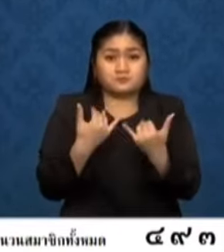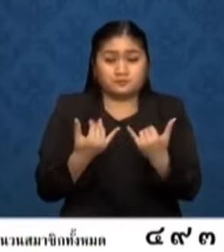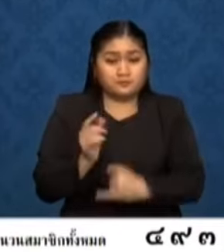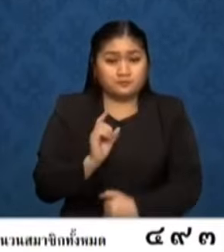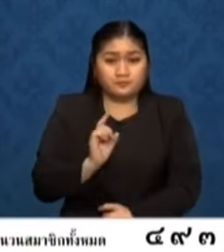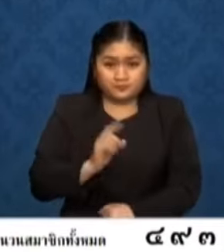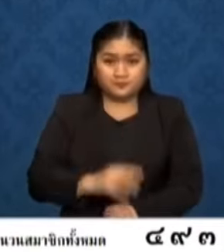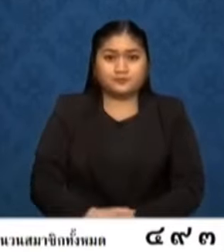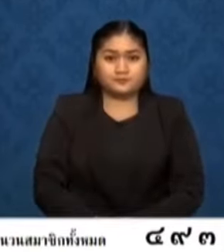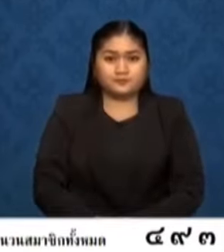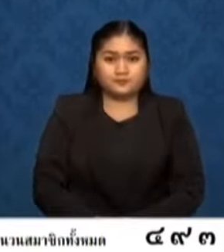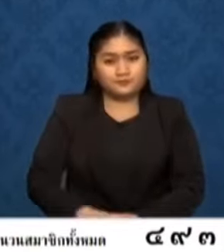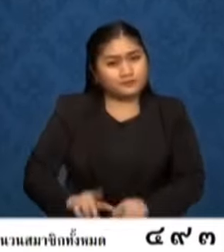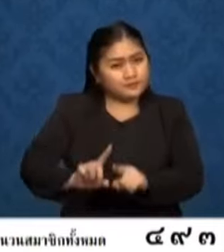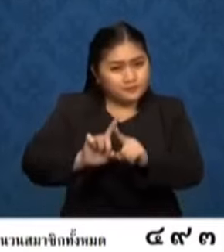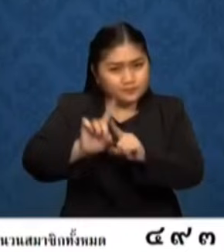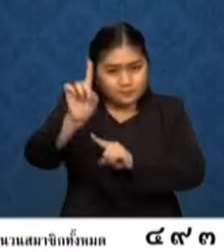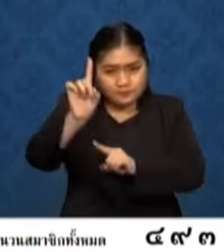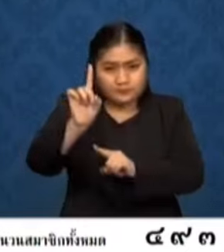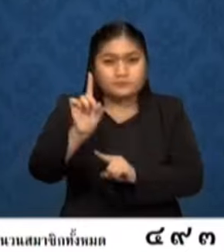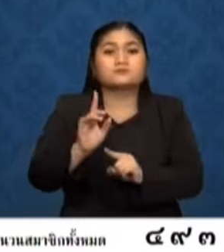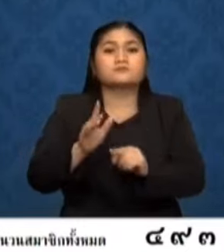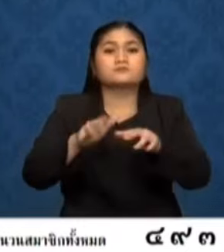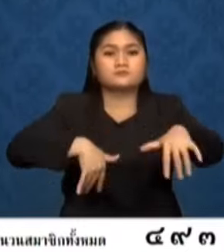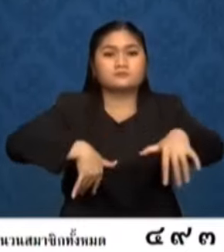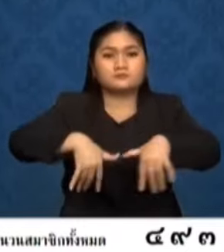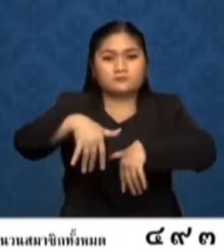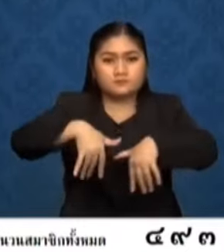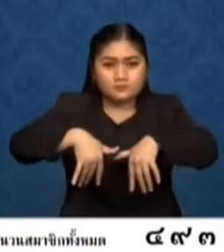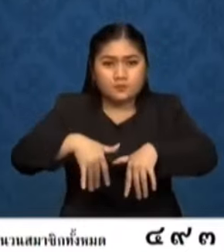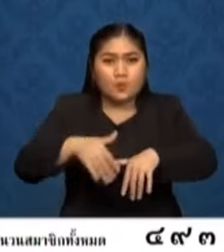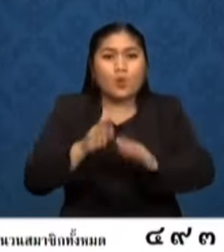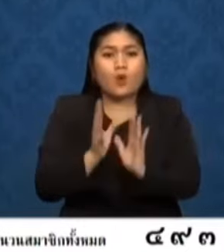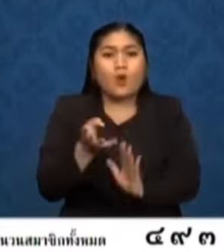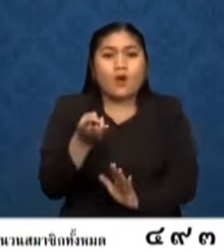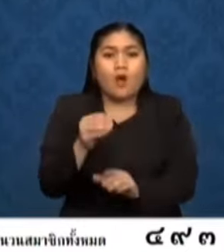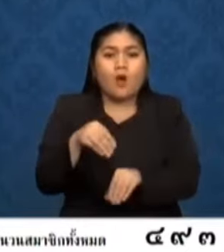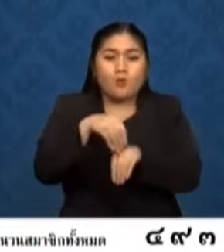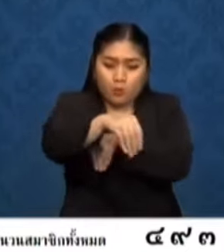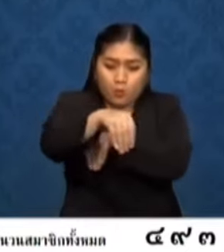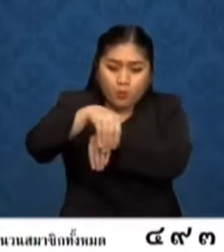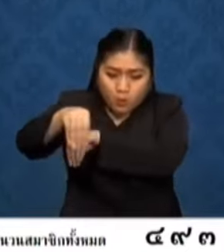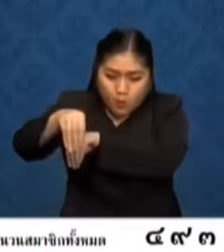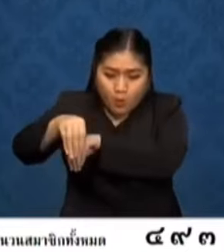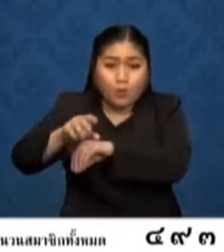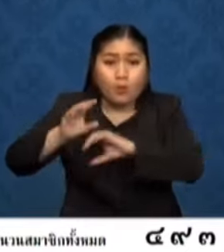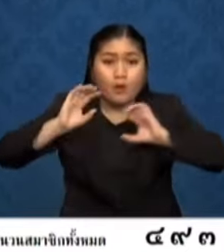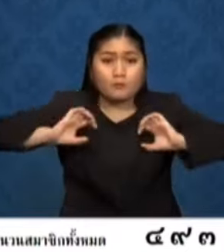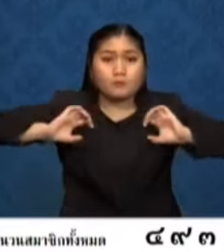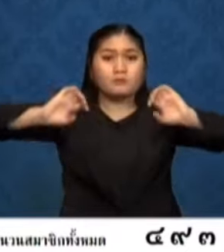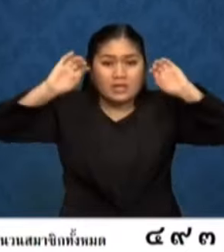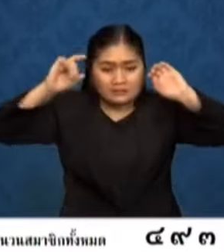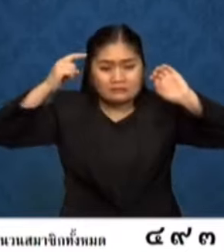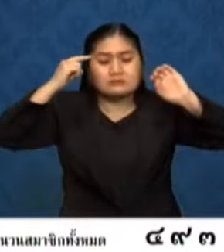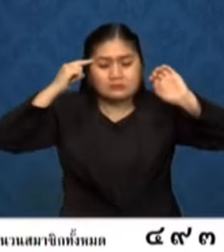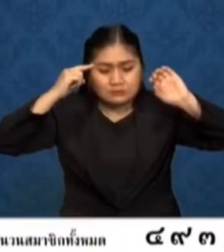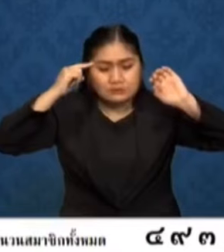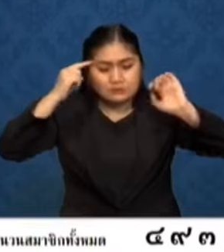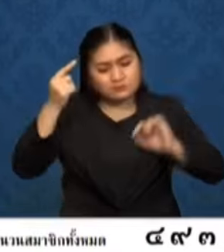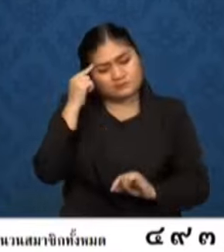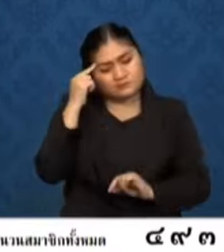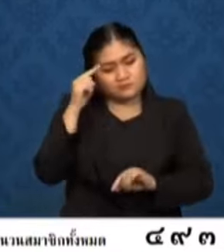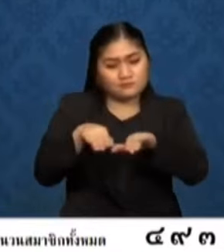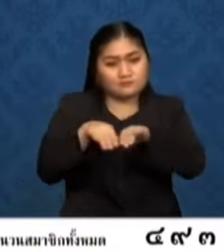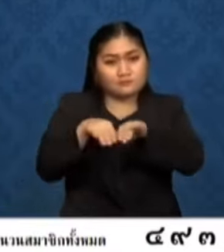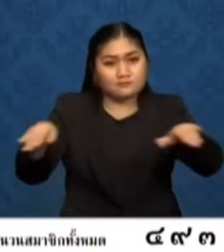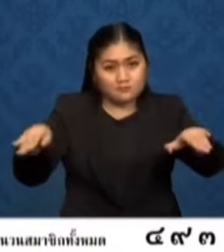ับ เรื่องแรกเป็นคามเดดร้อนของพี่ร้องชาวนาผู้ปูข้าวกรณีที่รัฐบาลมีมาตรการที่จะใช้